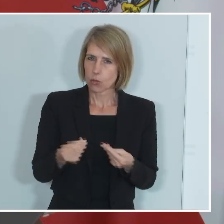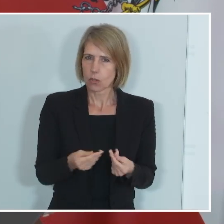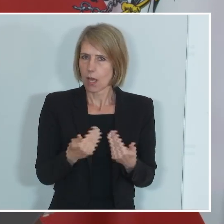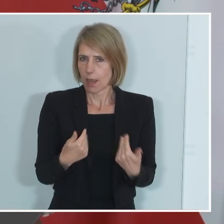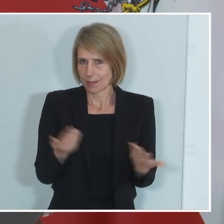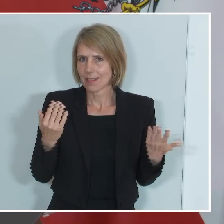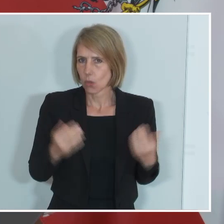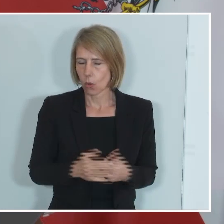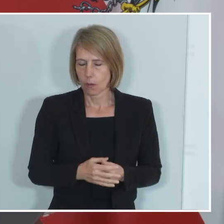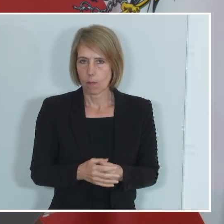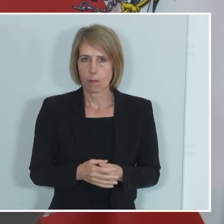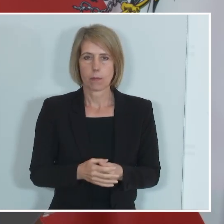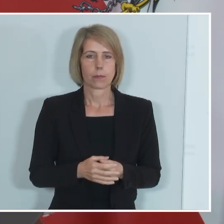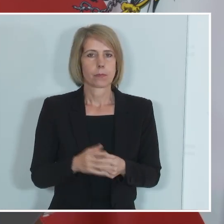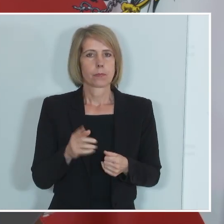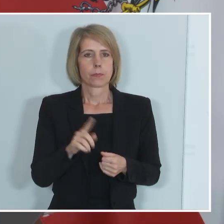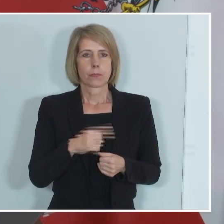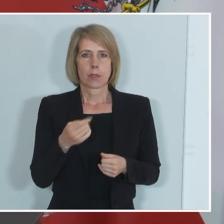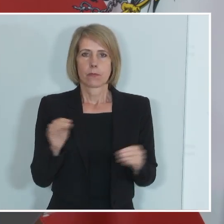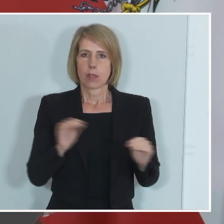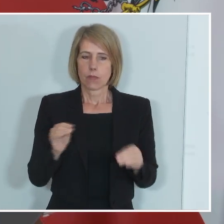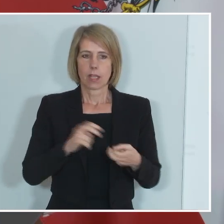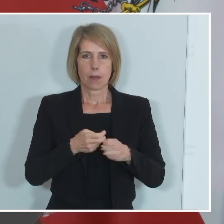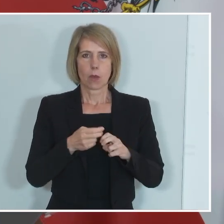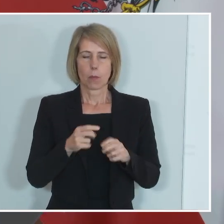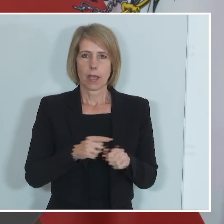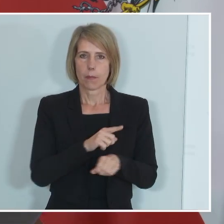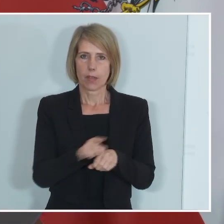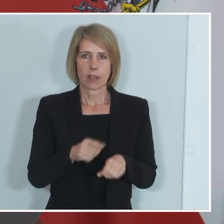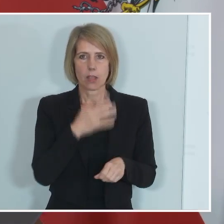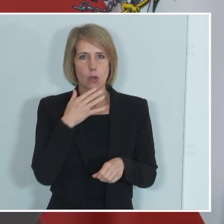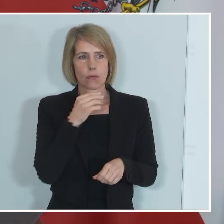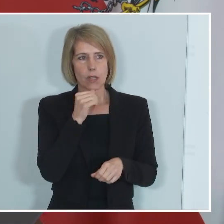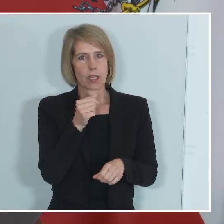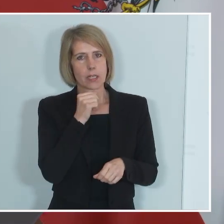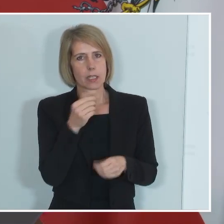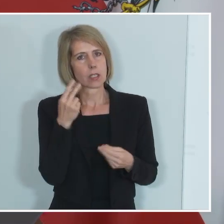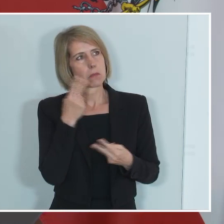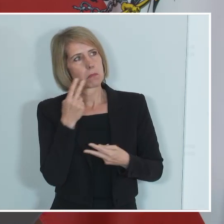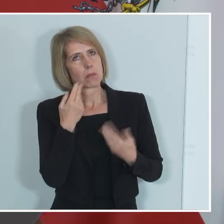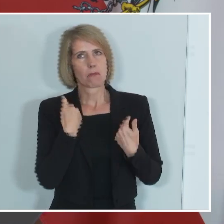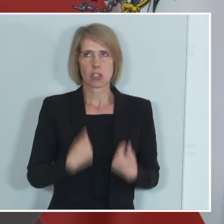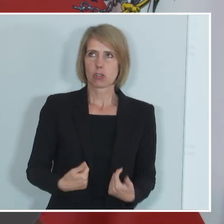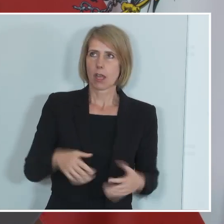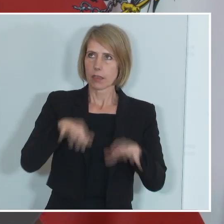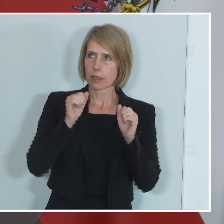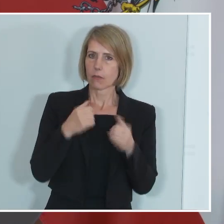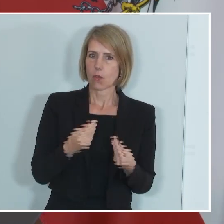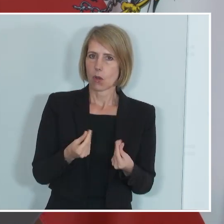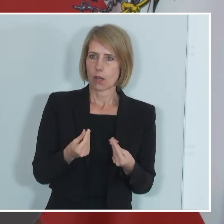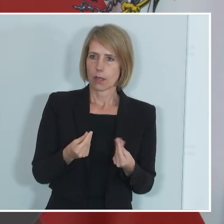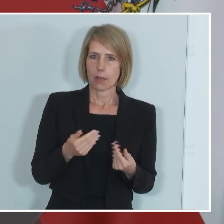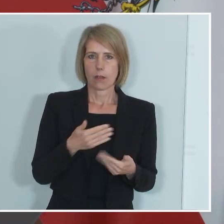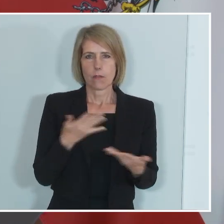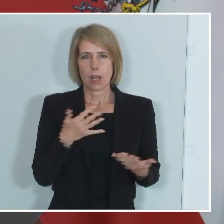Und wir haben ein echtes Problem, wenn sich viele nicht mehr verstanden wissen, wenn sich viele von der Europäischen Union im